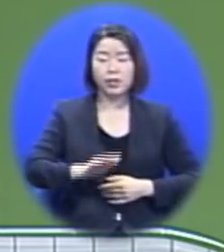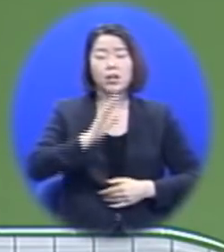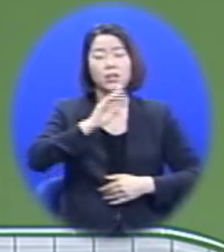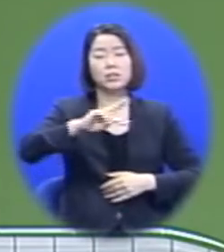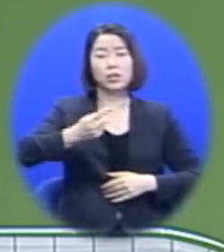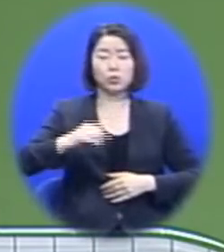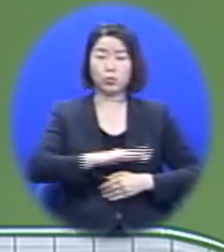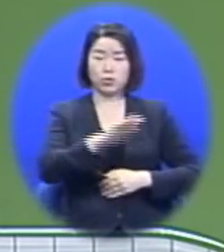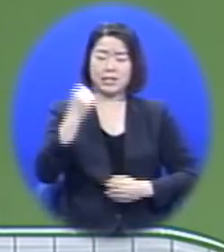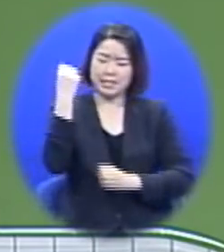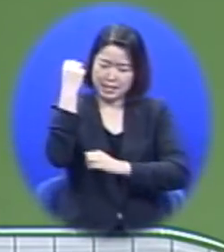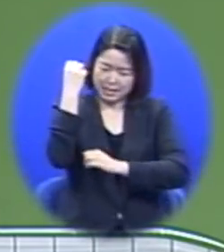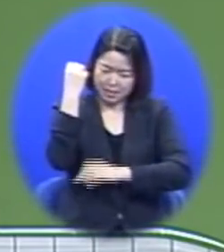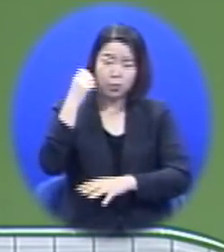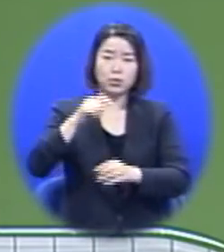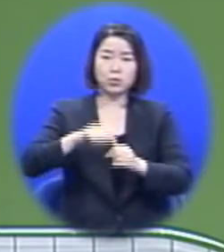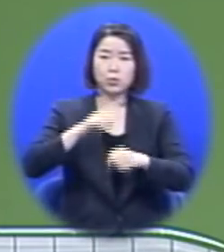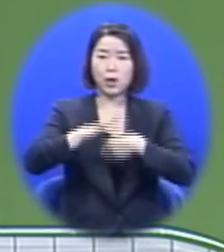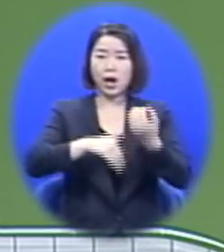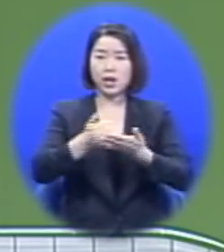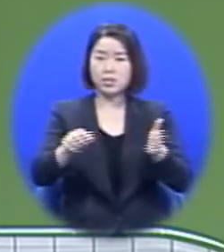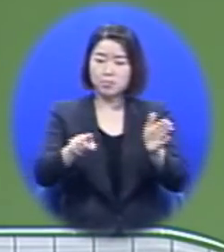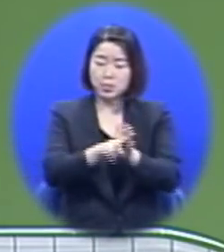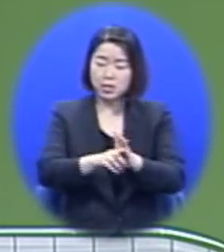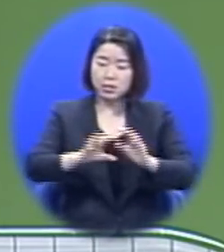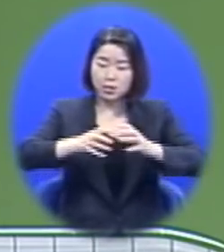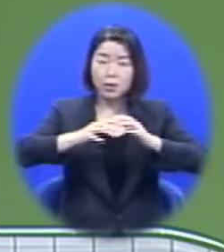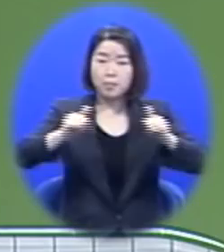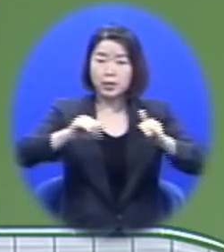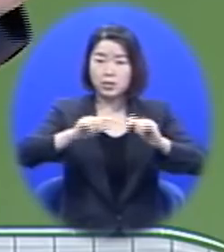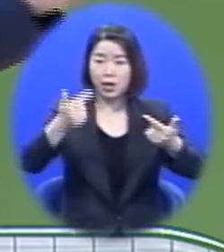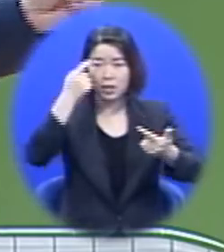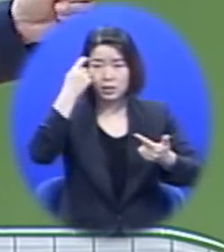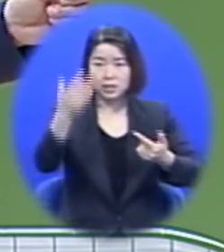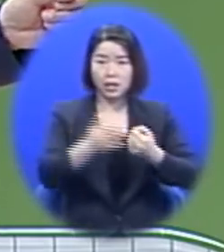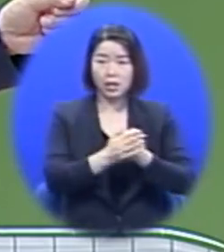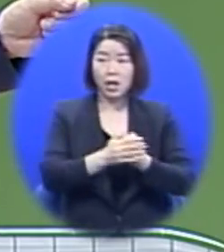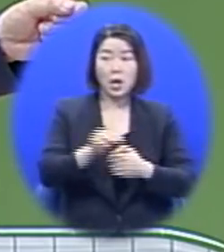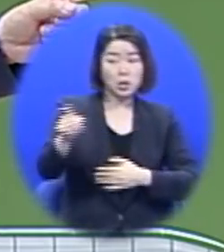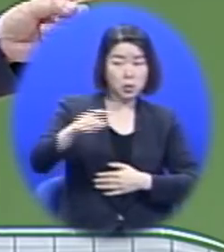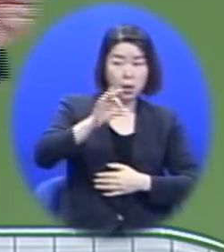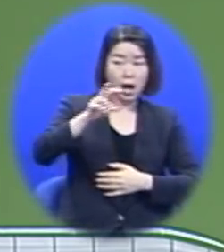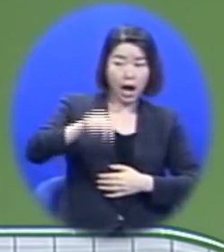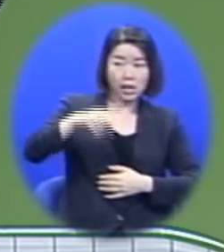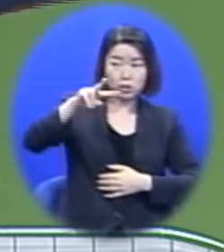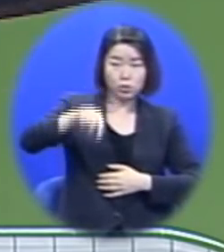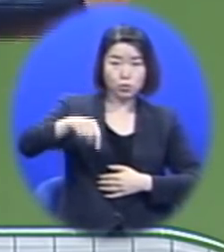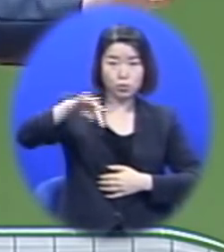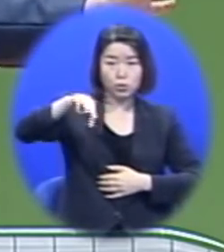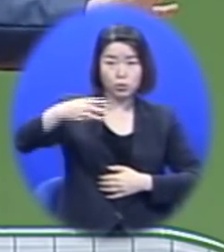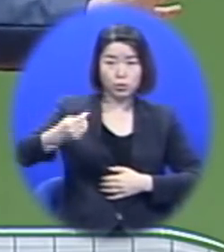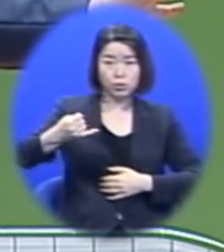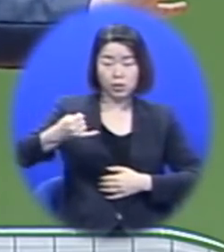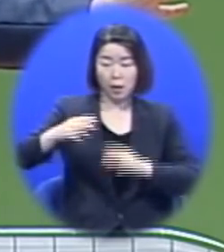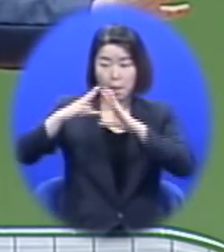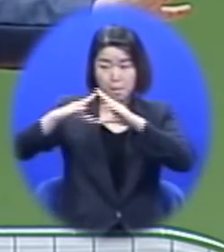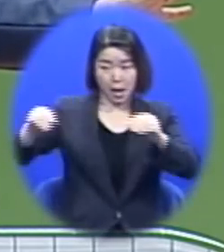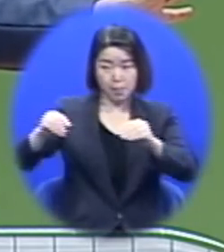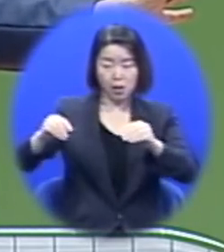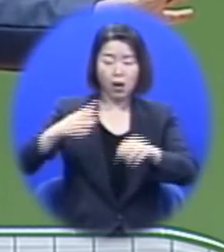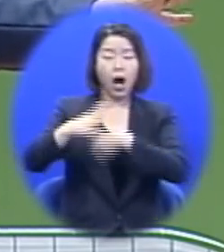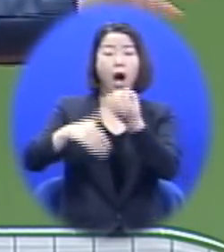우리는 기본적으로 하나님을 믿는 백성 아니냐. 저 아수르나 바벨론은 하나님을 완전히 무시하는